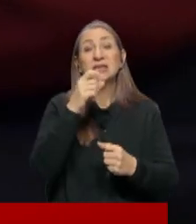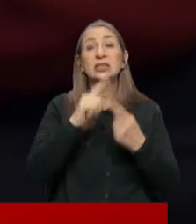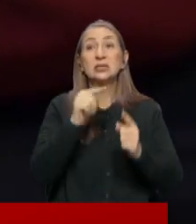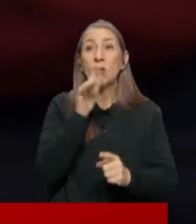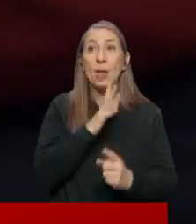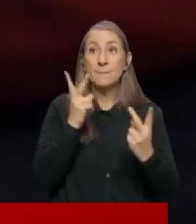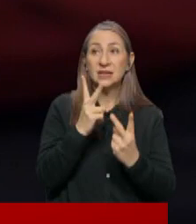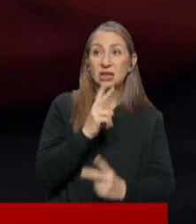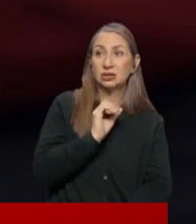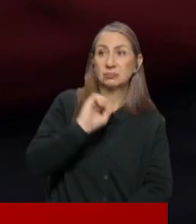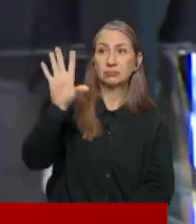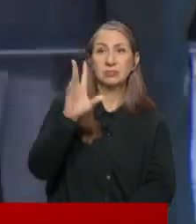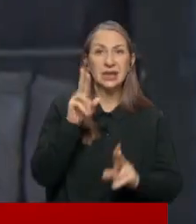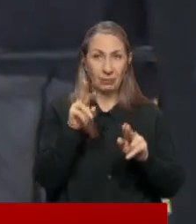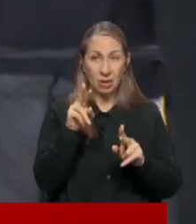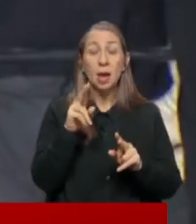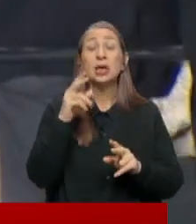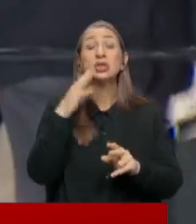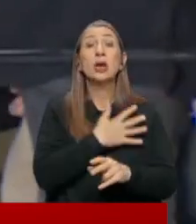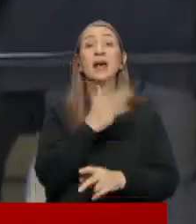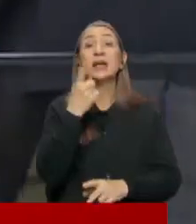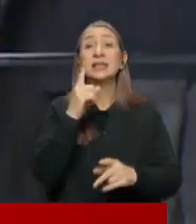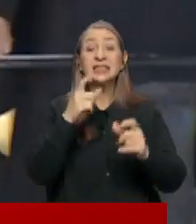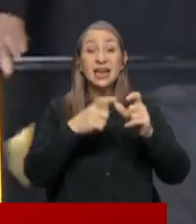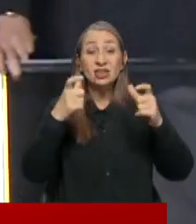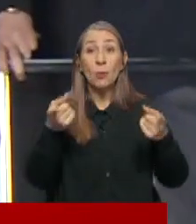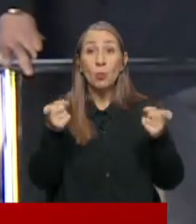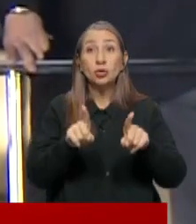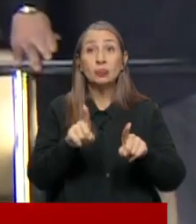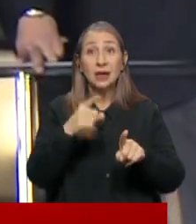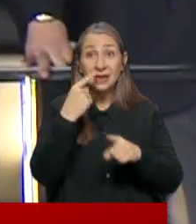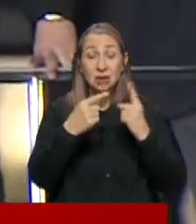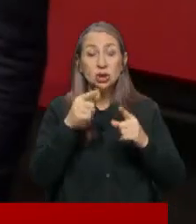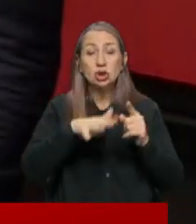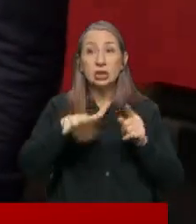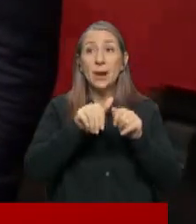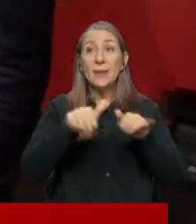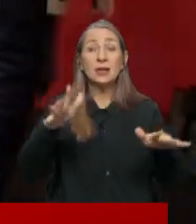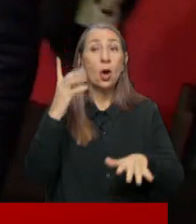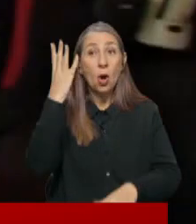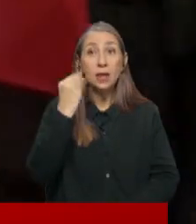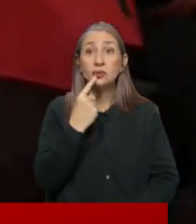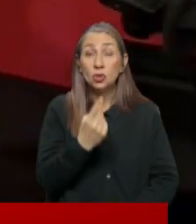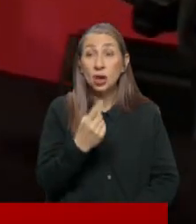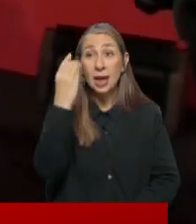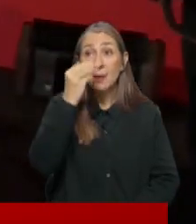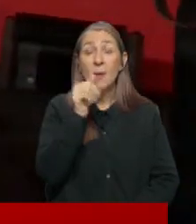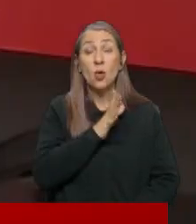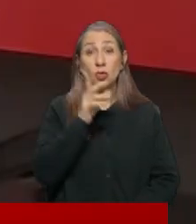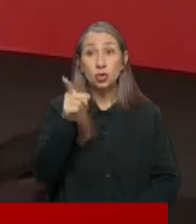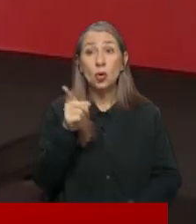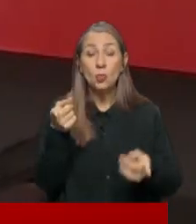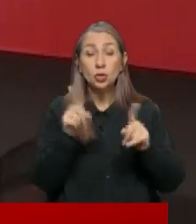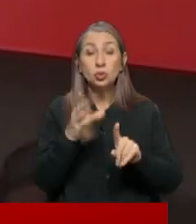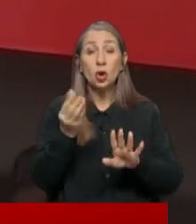Kılıçdaroğlu'na mesaj olarak algılandı. CHP lideri Saraçhane'de buluşma çağrısını sosyal medyadan öğrendiğini söyledi. İmamoğlu'nun